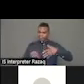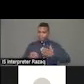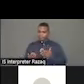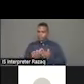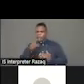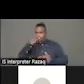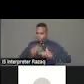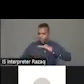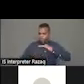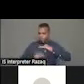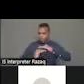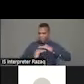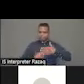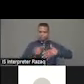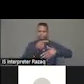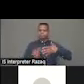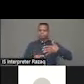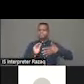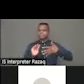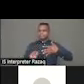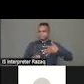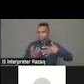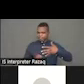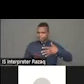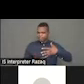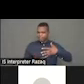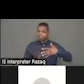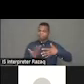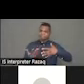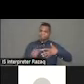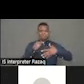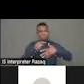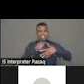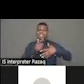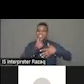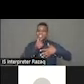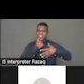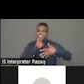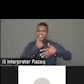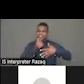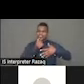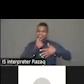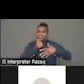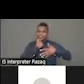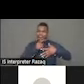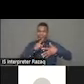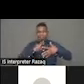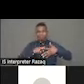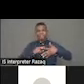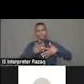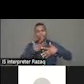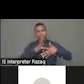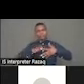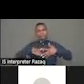5 makuru yigwa mu mashuri abanza, ariko izi tablet zirimo isomo ry'icyongereza gusa. Bityo tukaba twifuzaga ko n'andi